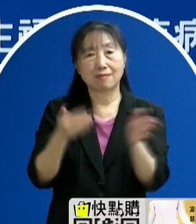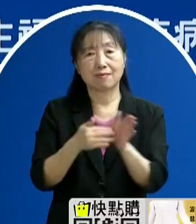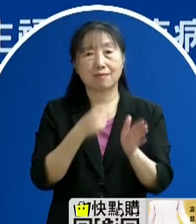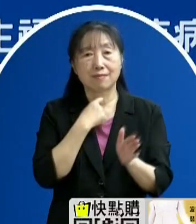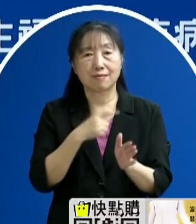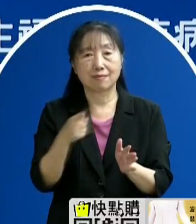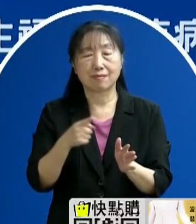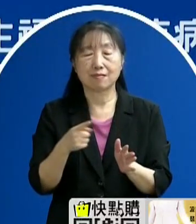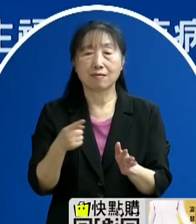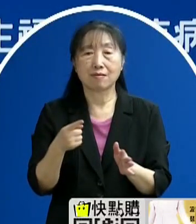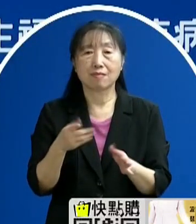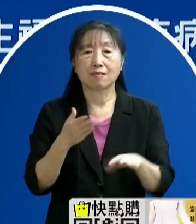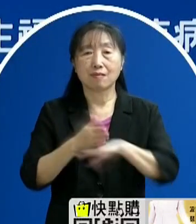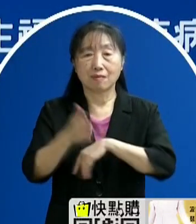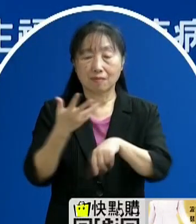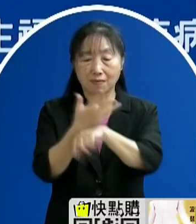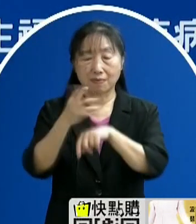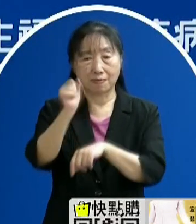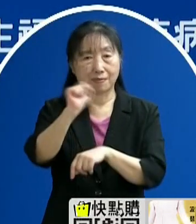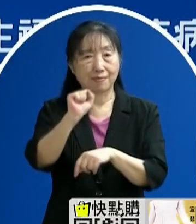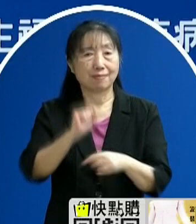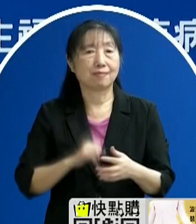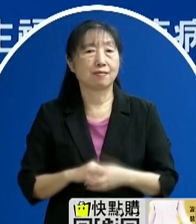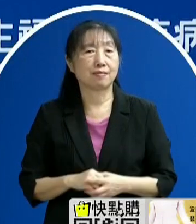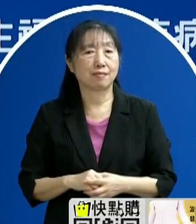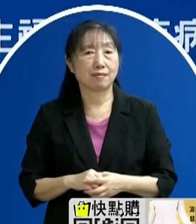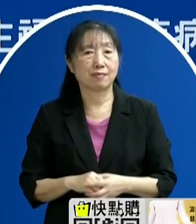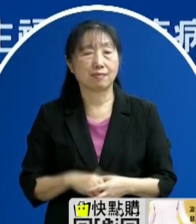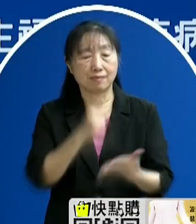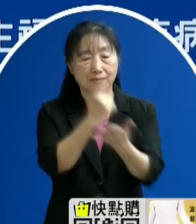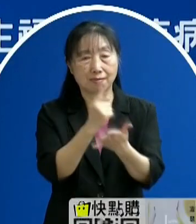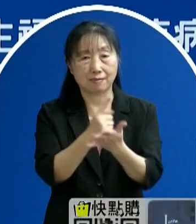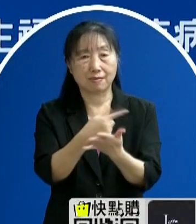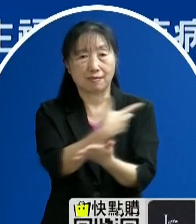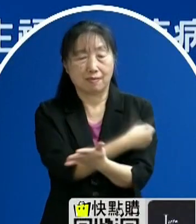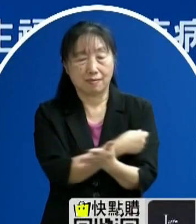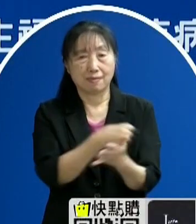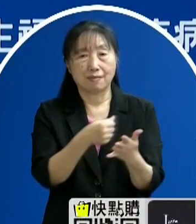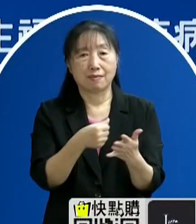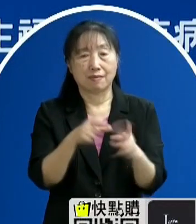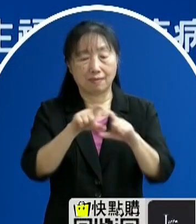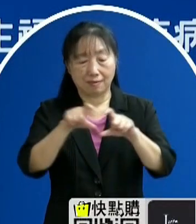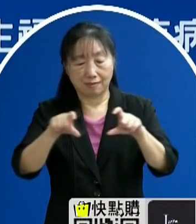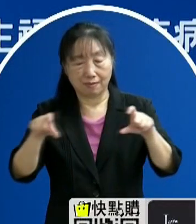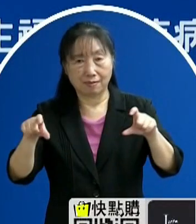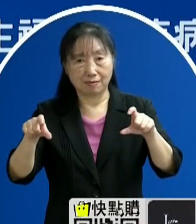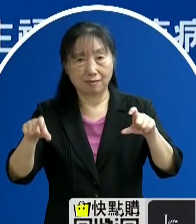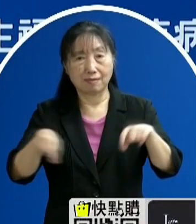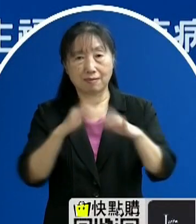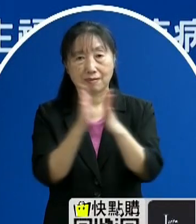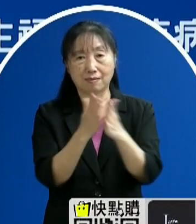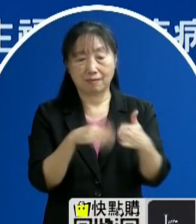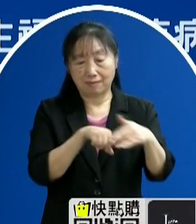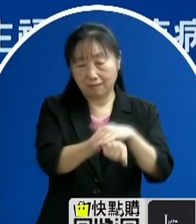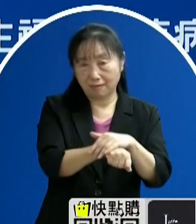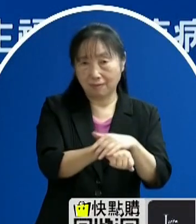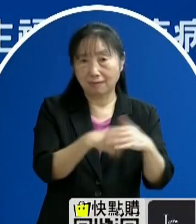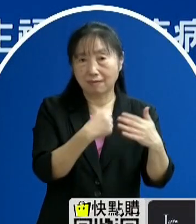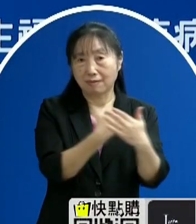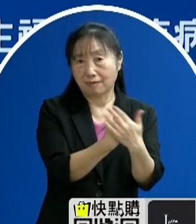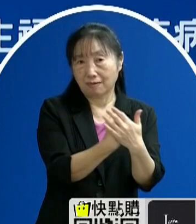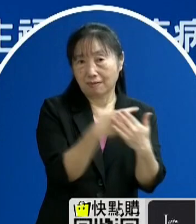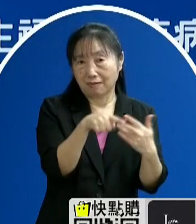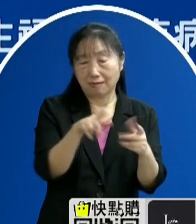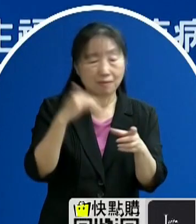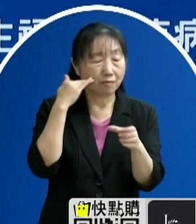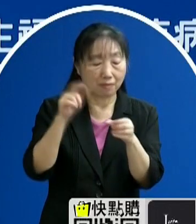用完毕，至多不得超过8小时。这就是各个厂商在这种在常温下已经